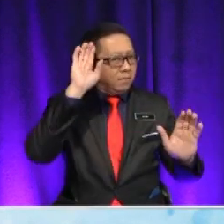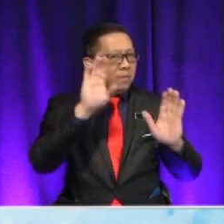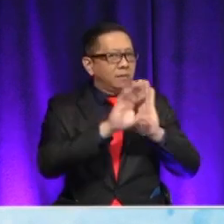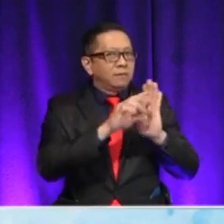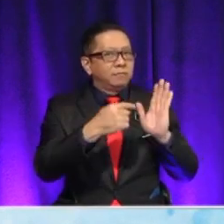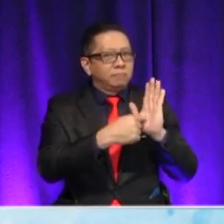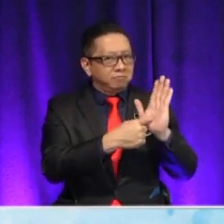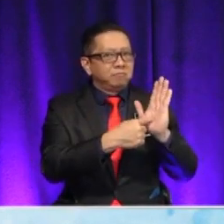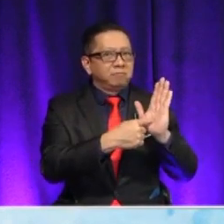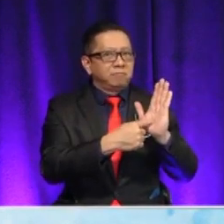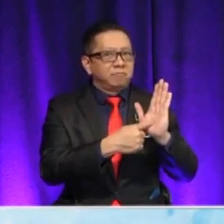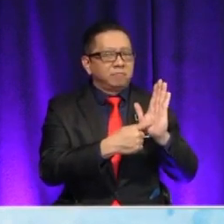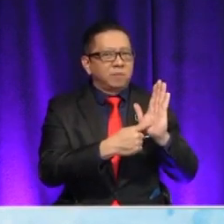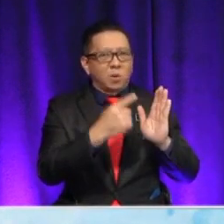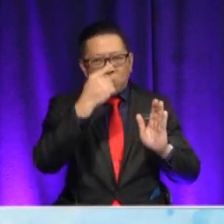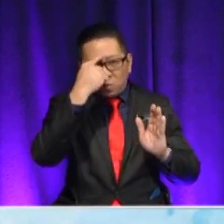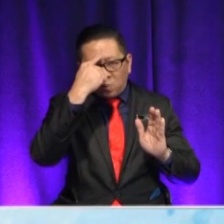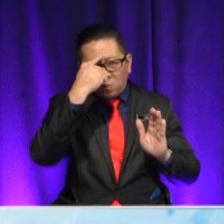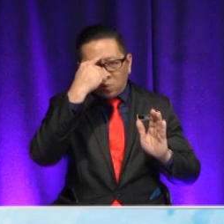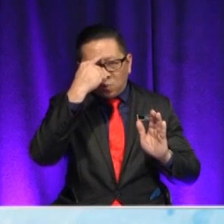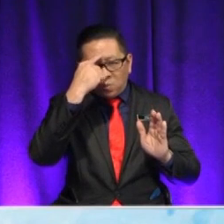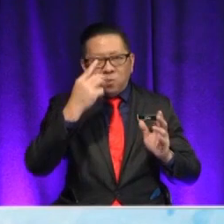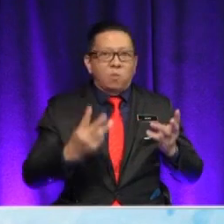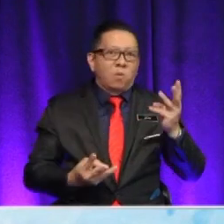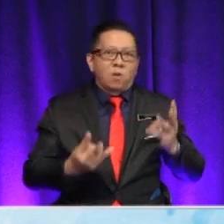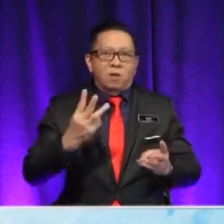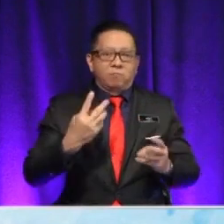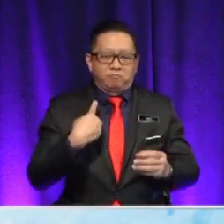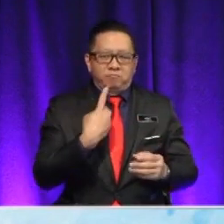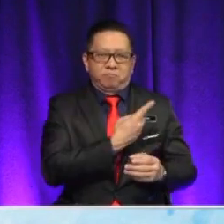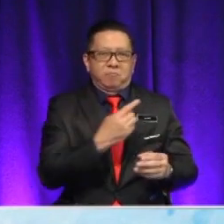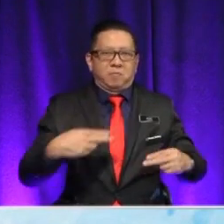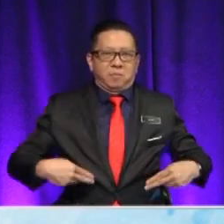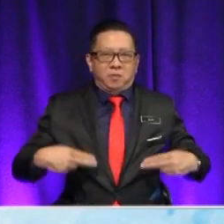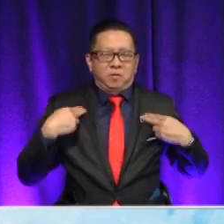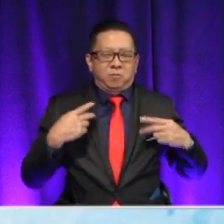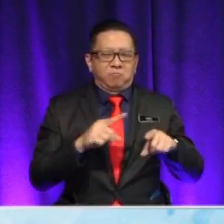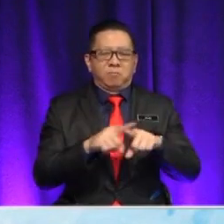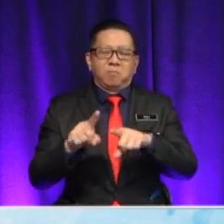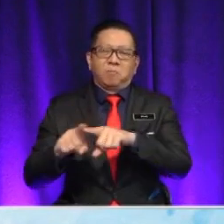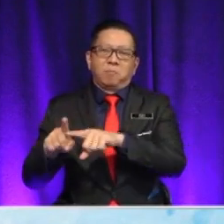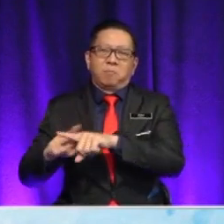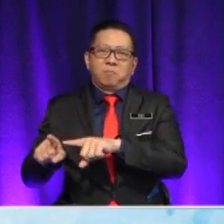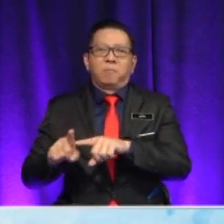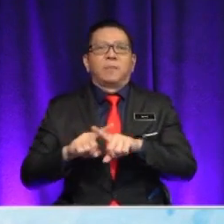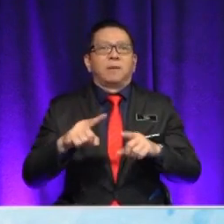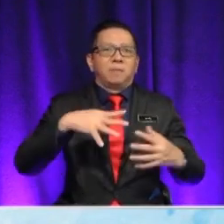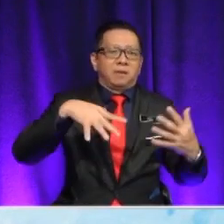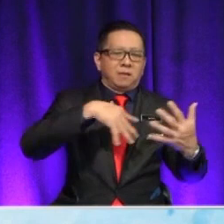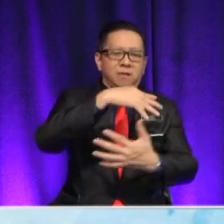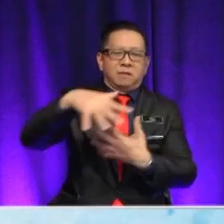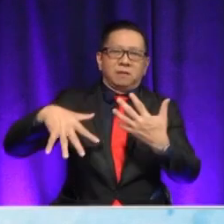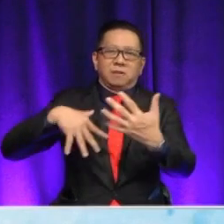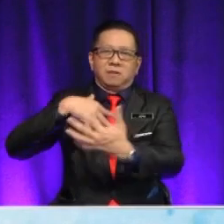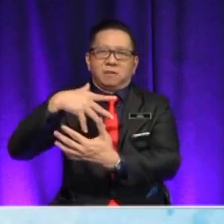Danish. Contohnya, walaupun kita hidup berbilang kaum, tetapi kita mempunyai pegangan atau rukun negara yang